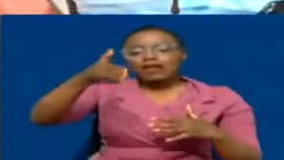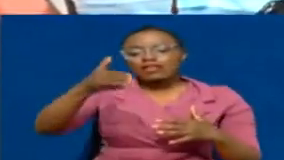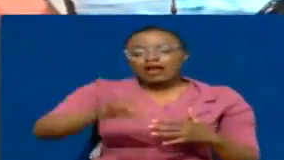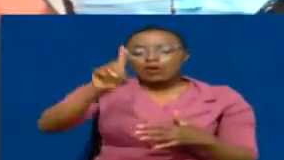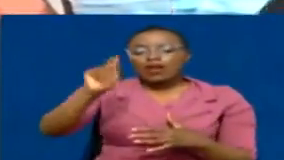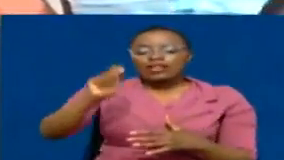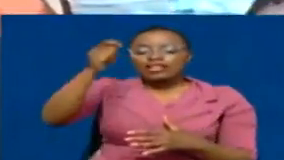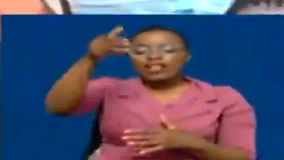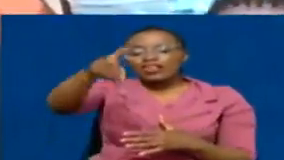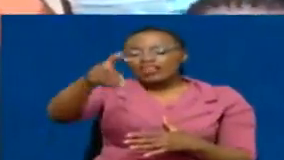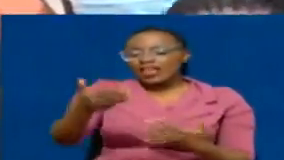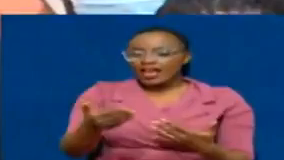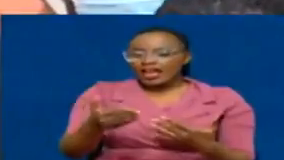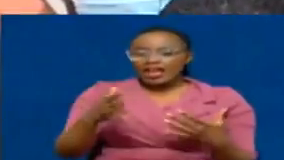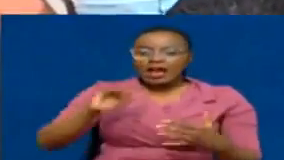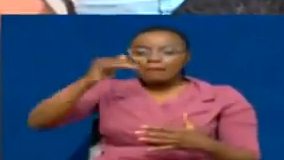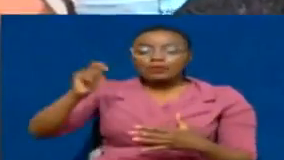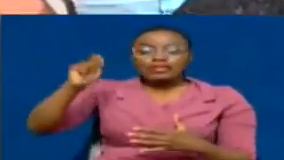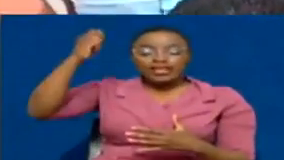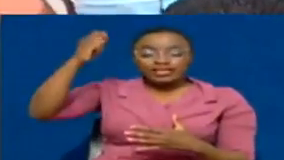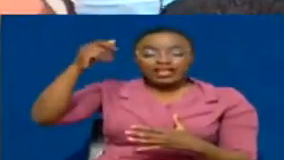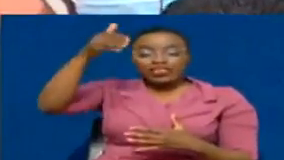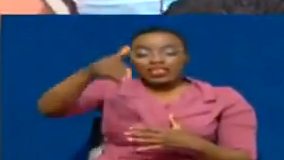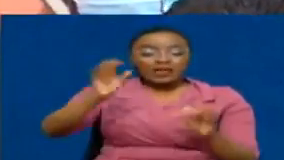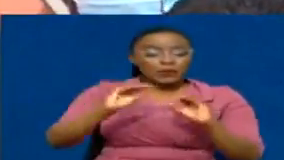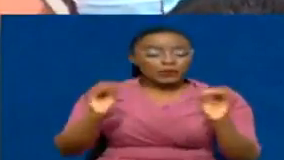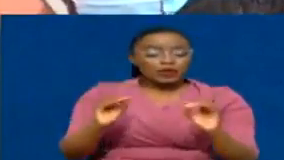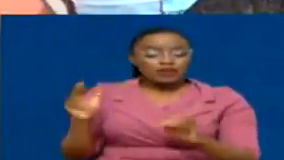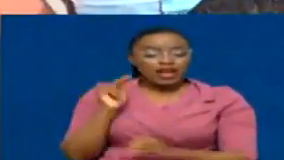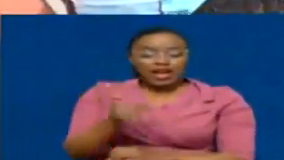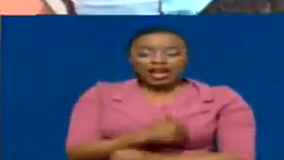One Kenya wako huko. Watu wa Mount Kenya hawako huko. Sisi sio mashabiki.